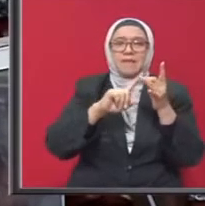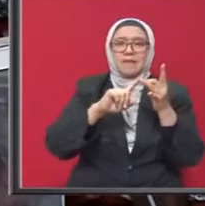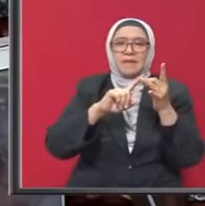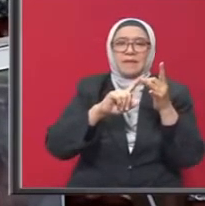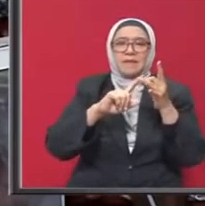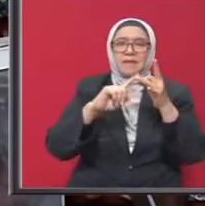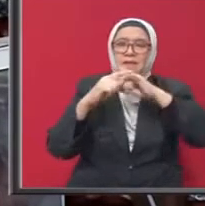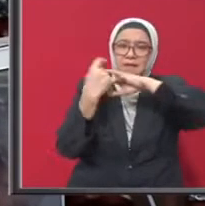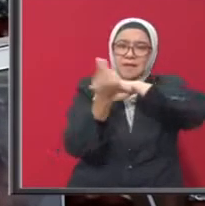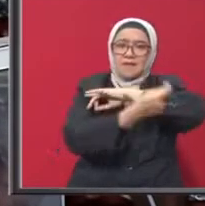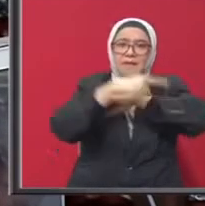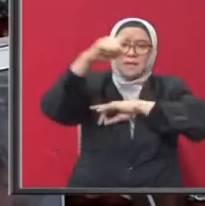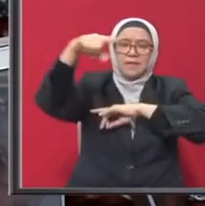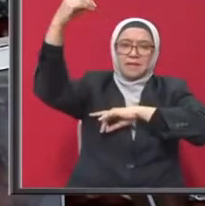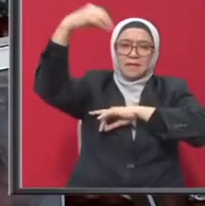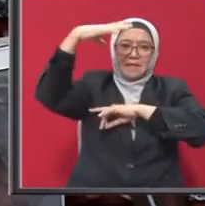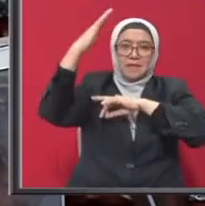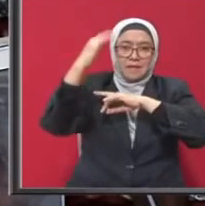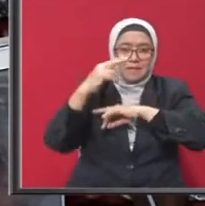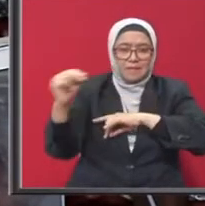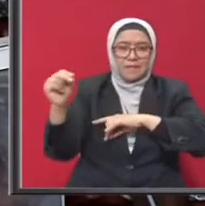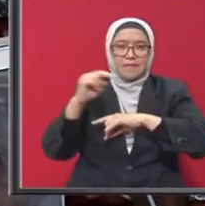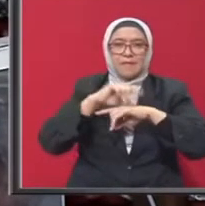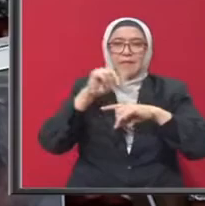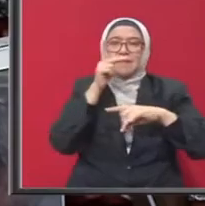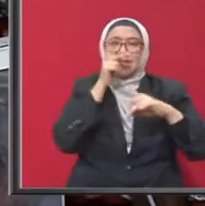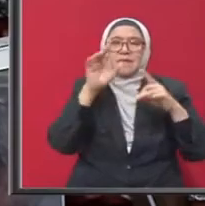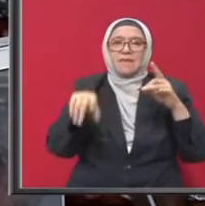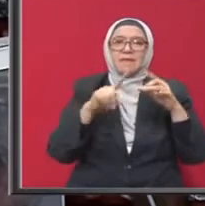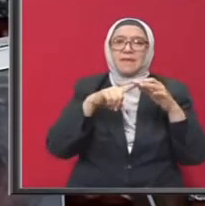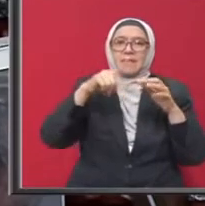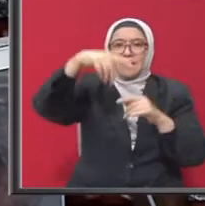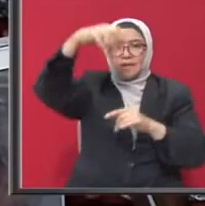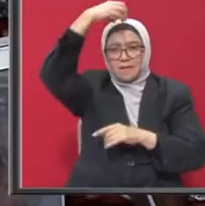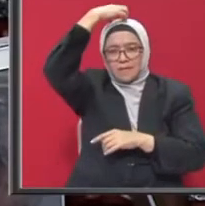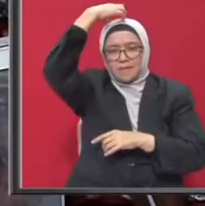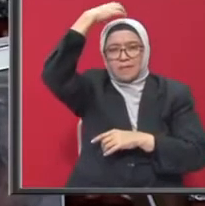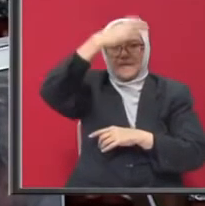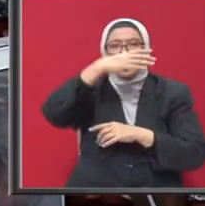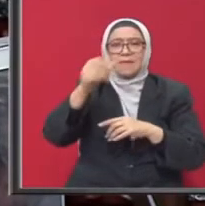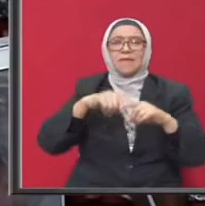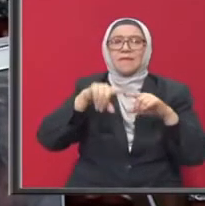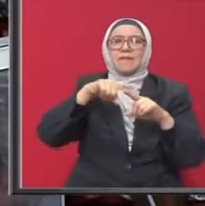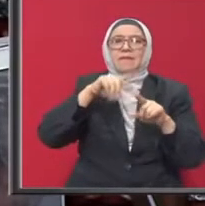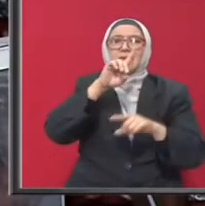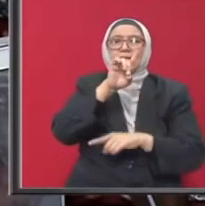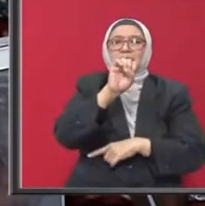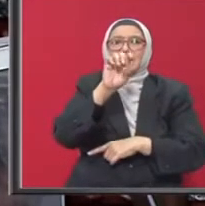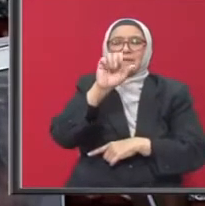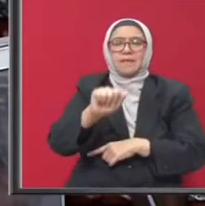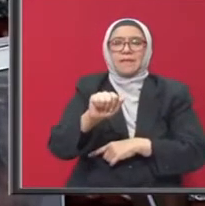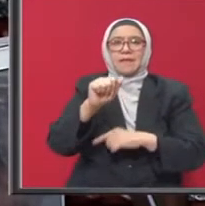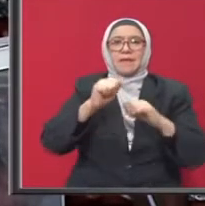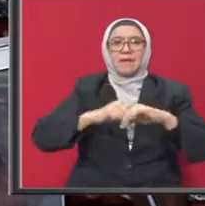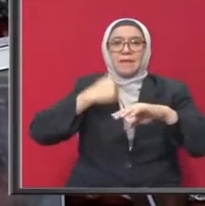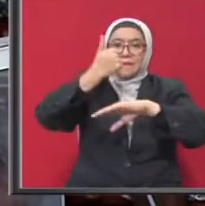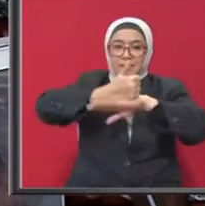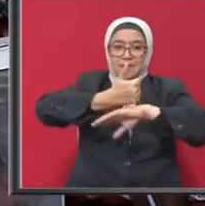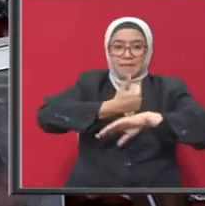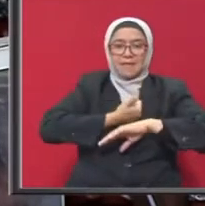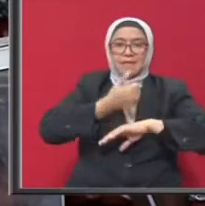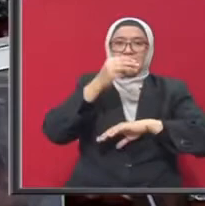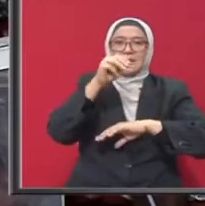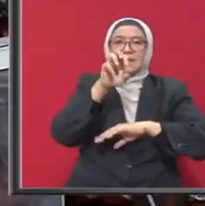jitra Kedah di taman situ Ah Sinar Harapan cerah selango di desa Bina diri mesin Joho di desa Bina